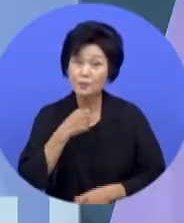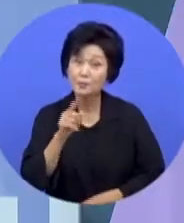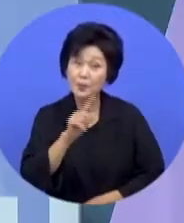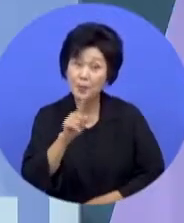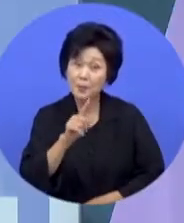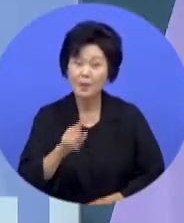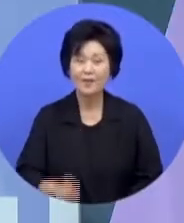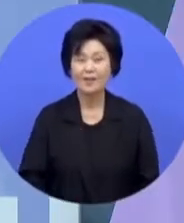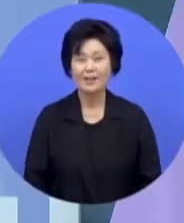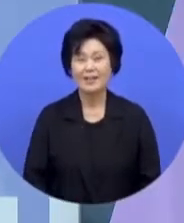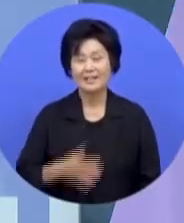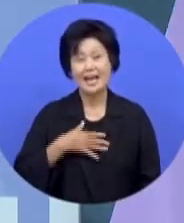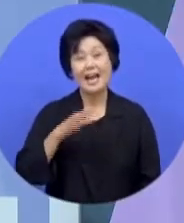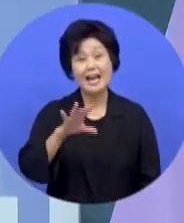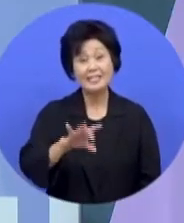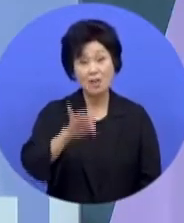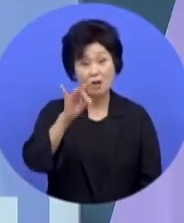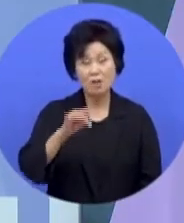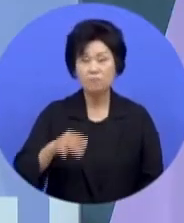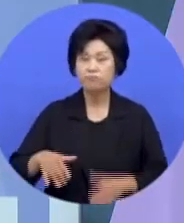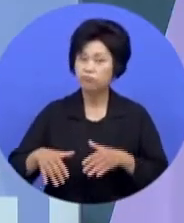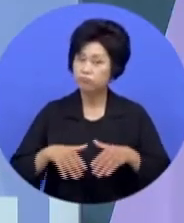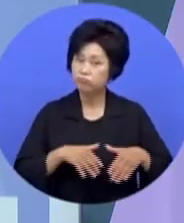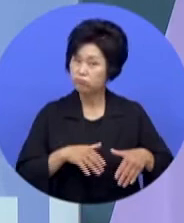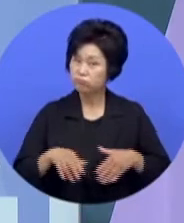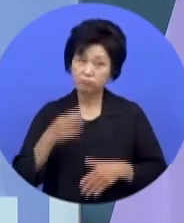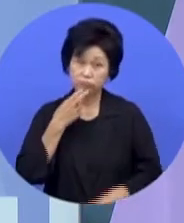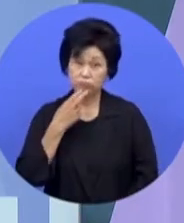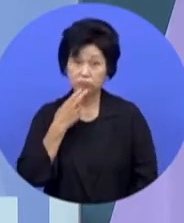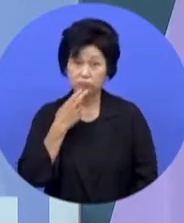처음에 망설이지는 않았어가지고